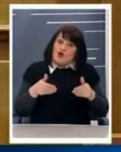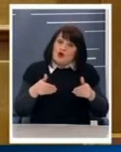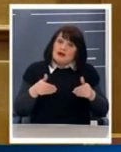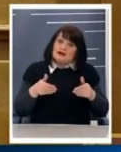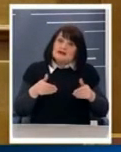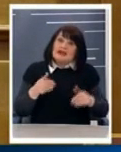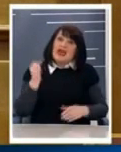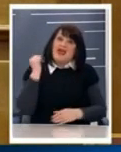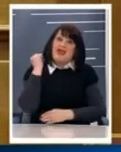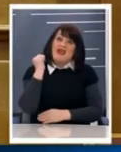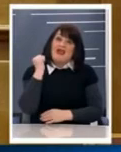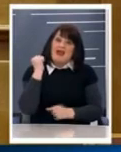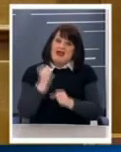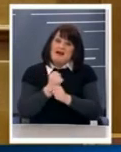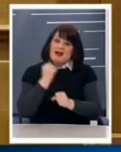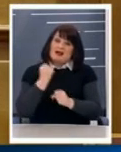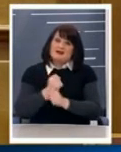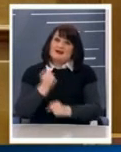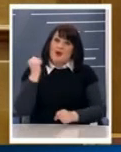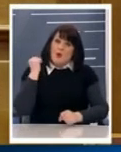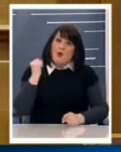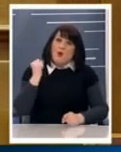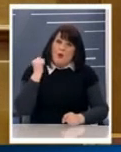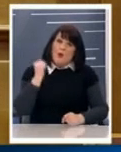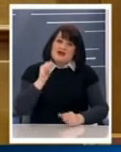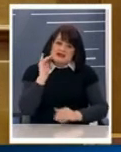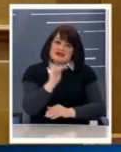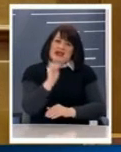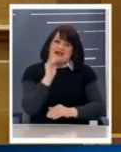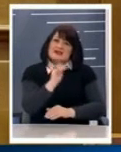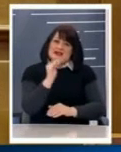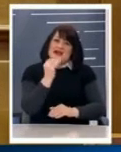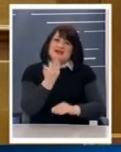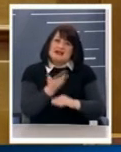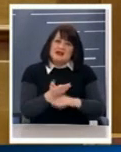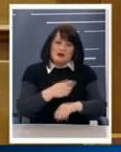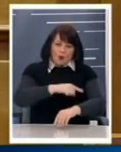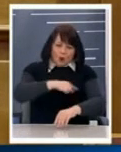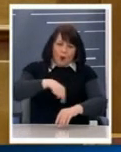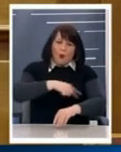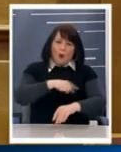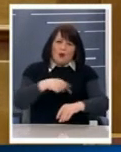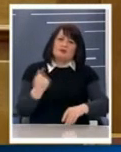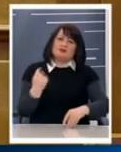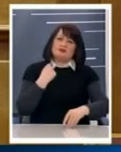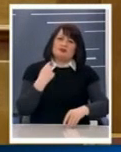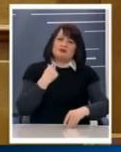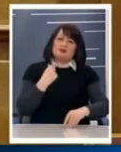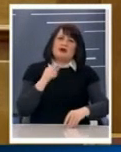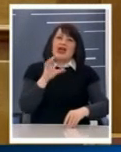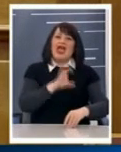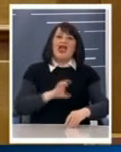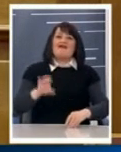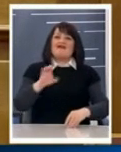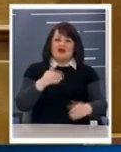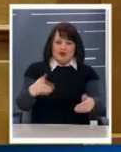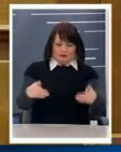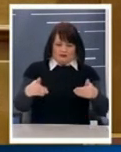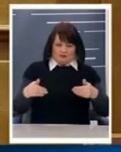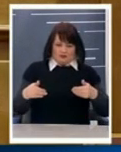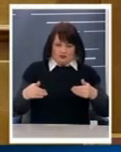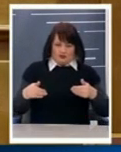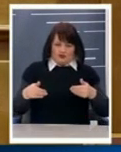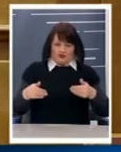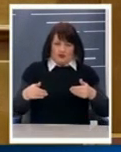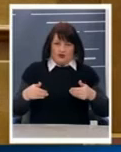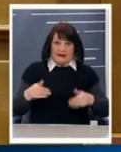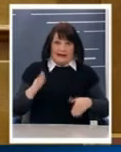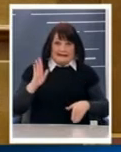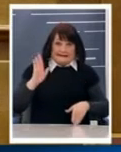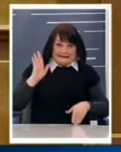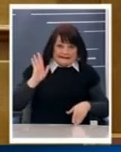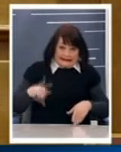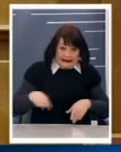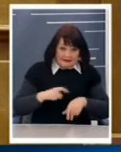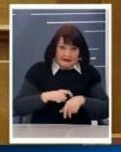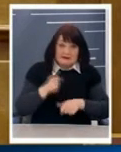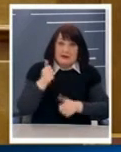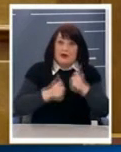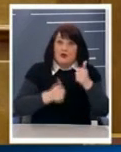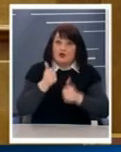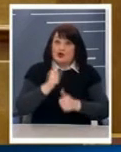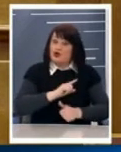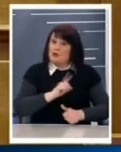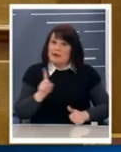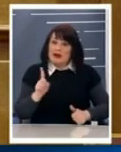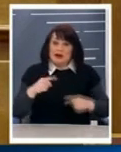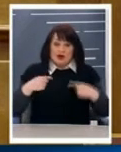ευθέως, γιατί δεν θα υποχωρήσουν οι ξένοι εις αυτό και χάνουμε χρόνο. Και μην το πάτε τέρμα τέρμα τσίμα τσίμα για Ιούνιο, γιατί